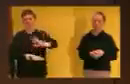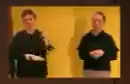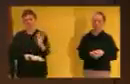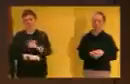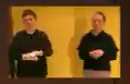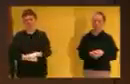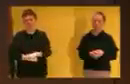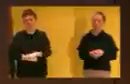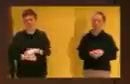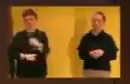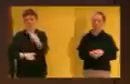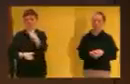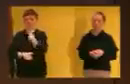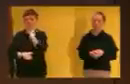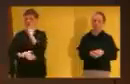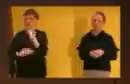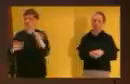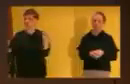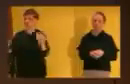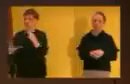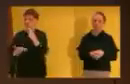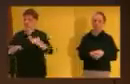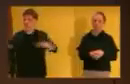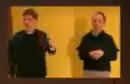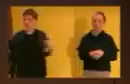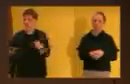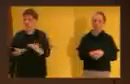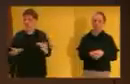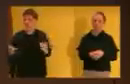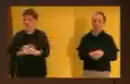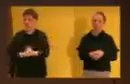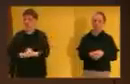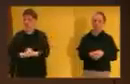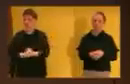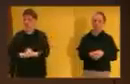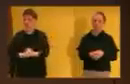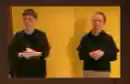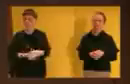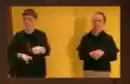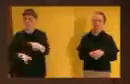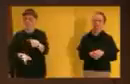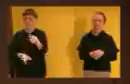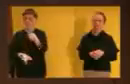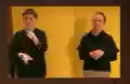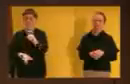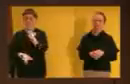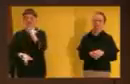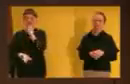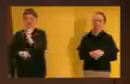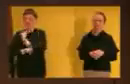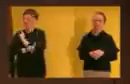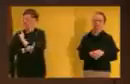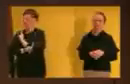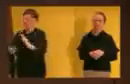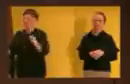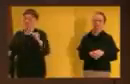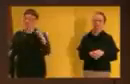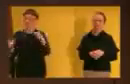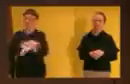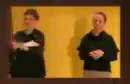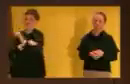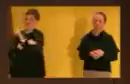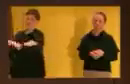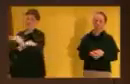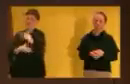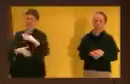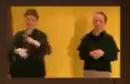Grundlegend will ich sagen, ich möchte niemals in die Verlegenheit kommen müssen, mit meinen Kindern zu fliehen. Das steht außer Frage. So